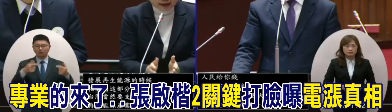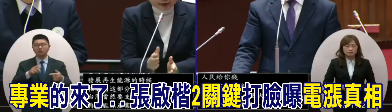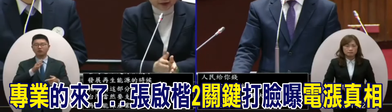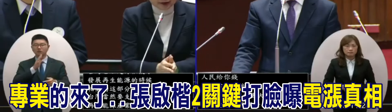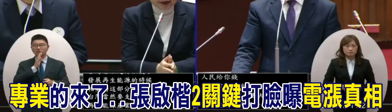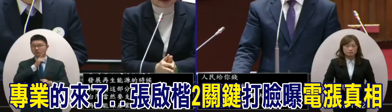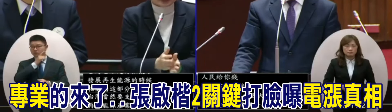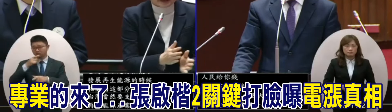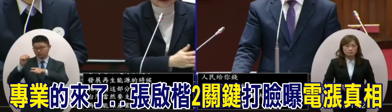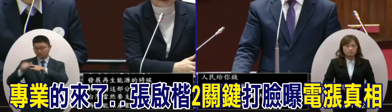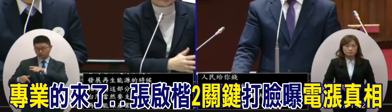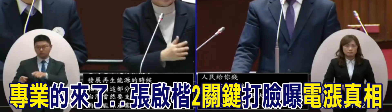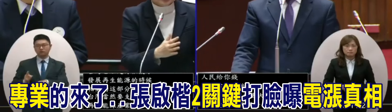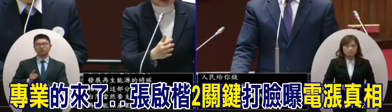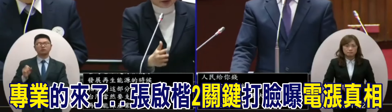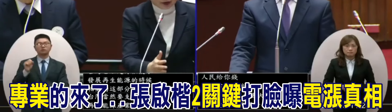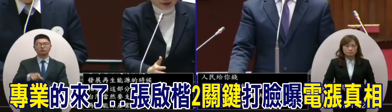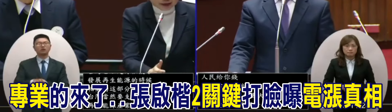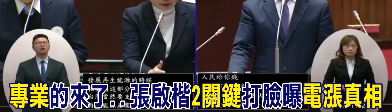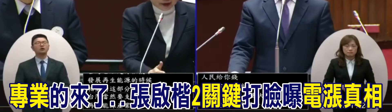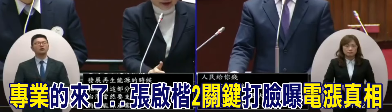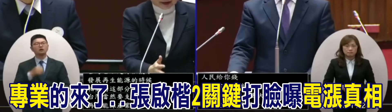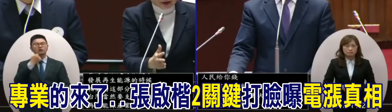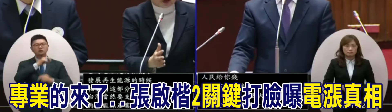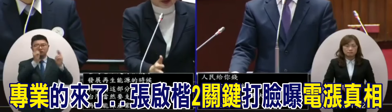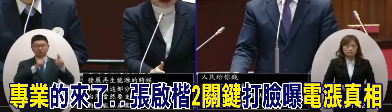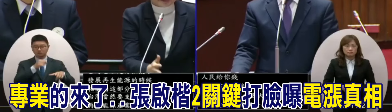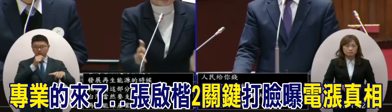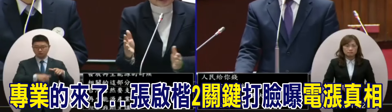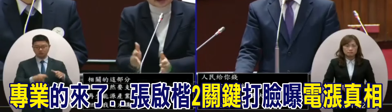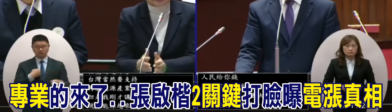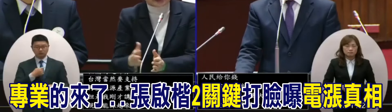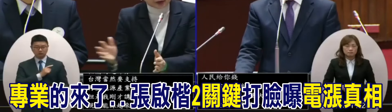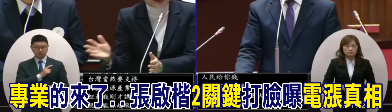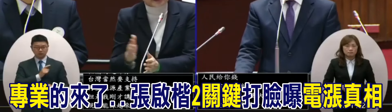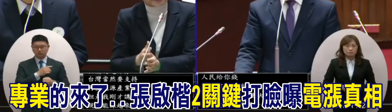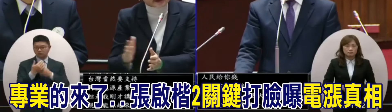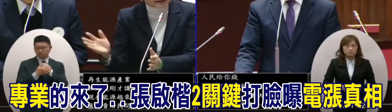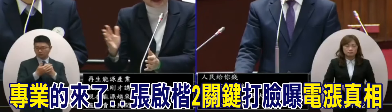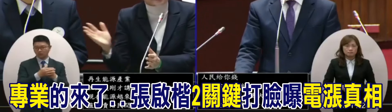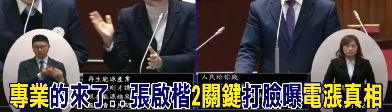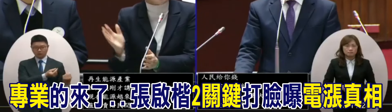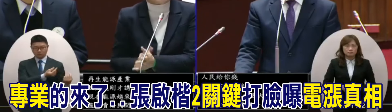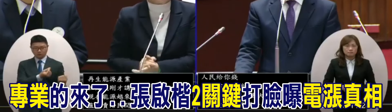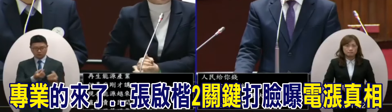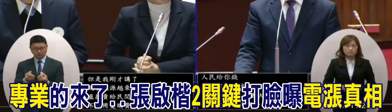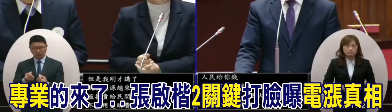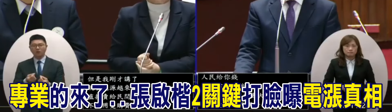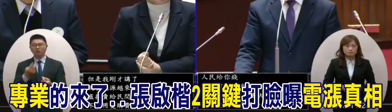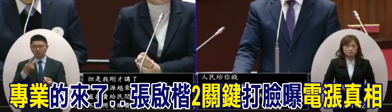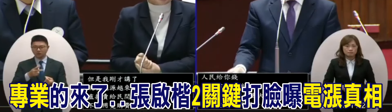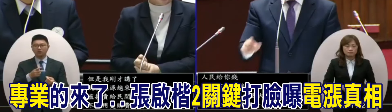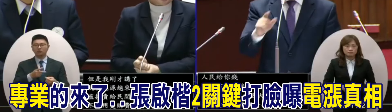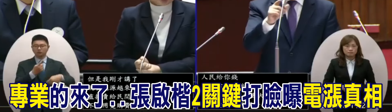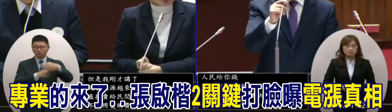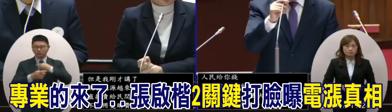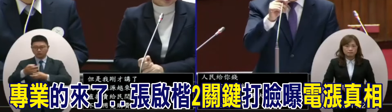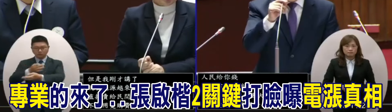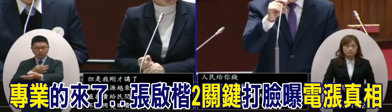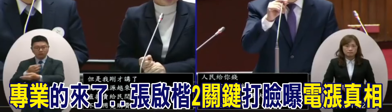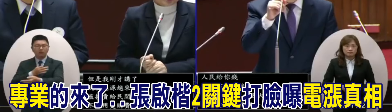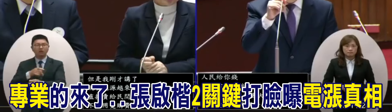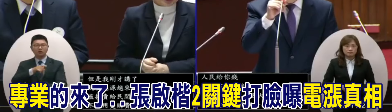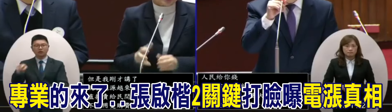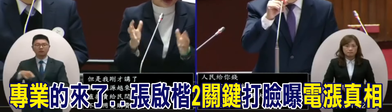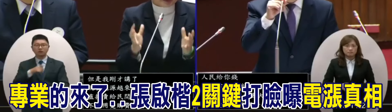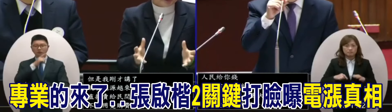所以这个部分呢，台电我们在维持的时候稳定，但是也会一直让它稀释出去卖民间。所以